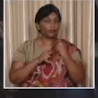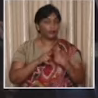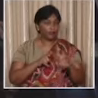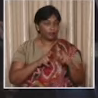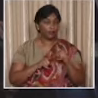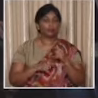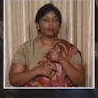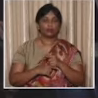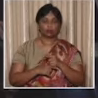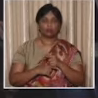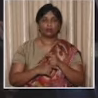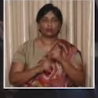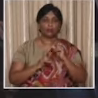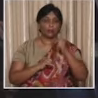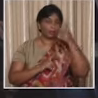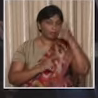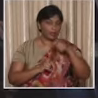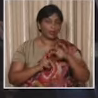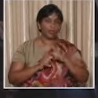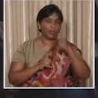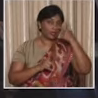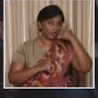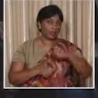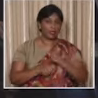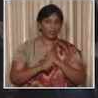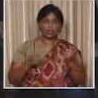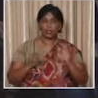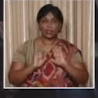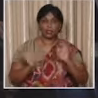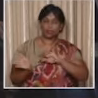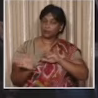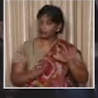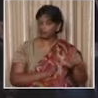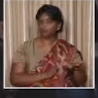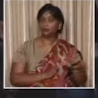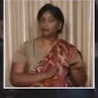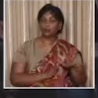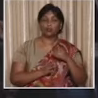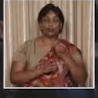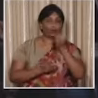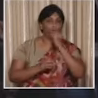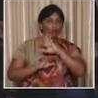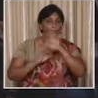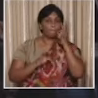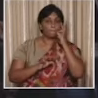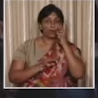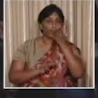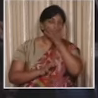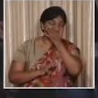විතරක්. පෙට්‍රල් ඩීසල් ගෑස් නෙමෙයි. ඒව නැතුව මේ